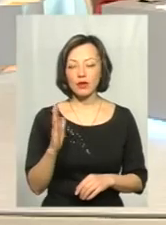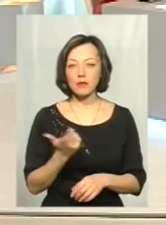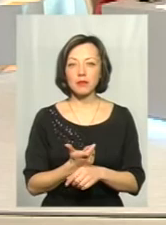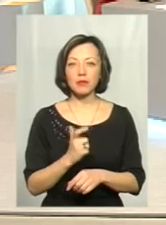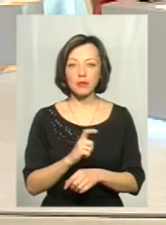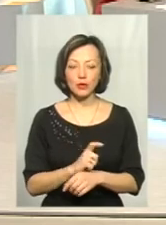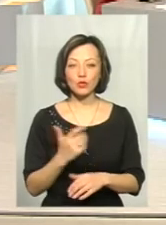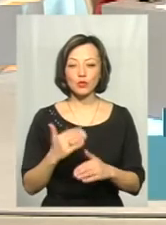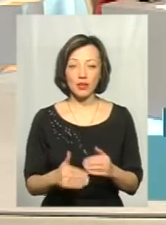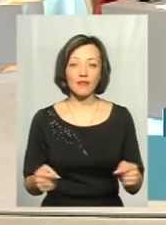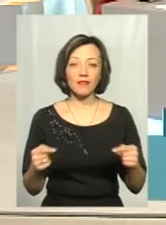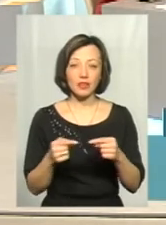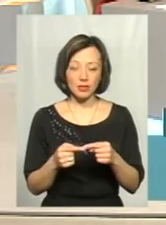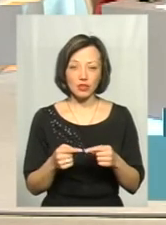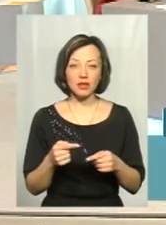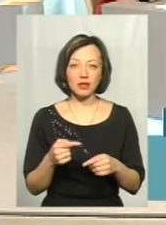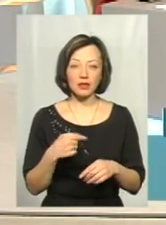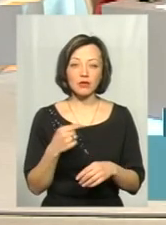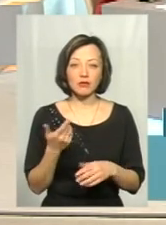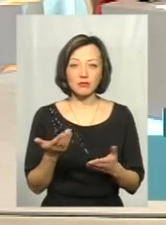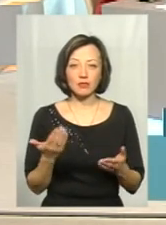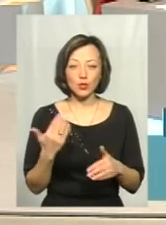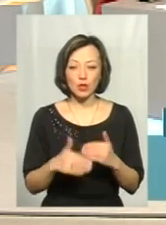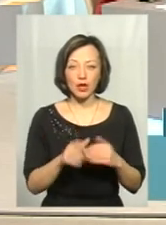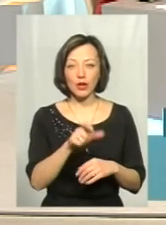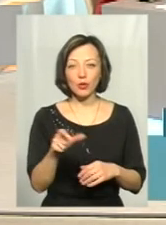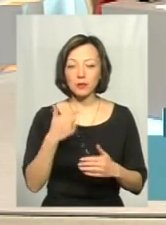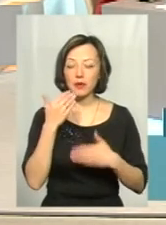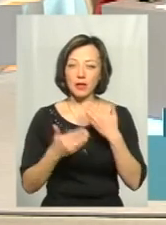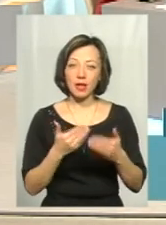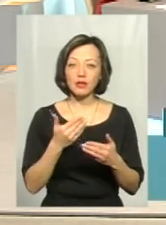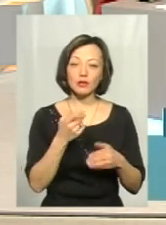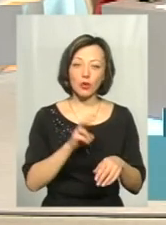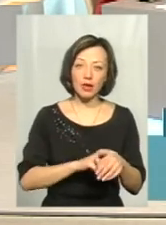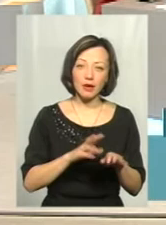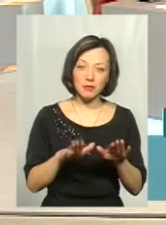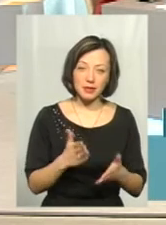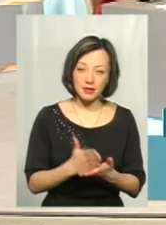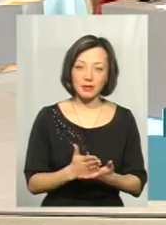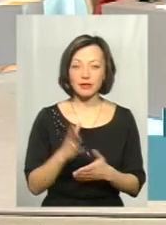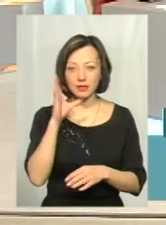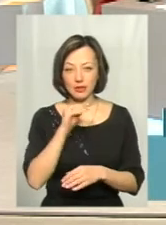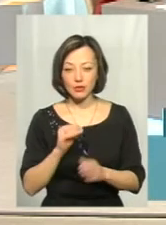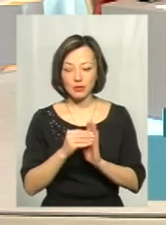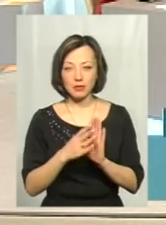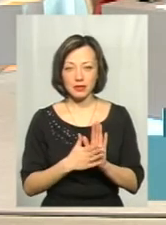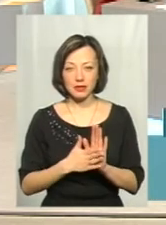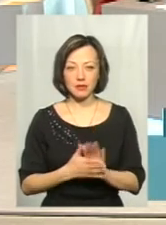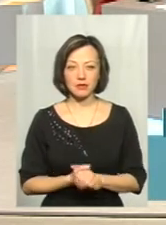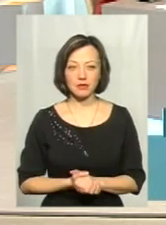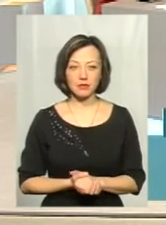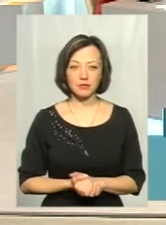більшість вже визначилась. І те, що я говорю, що вже люди питають, чи в цього лікаря, чи я ще встигну в ту